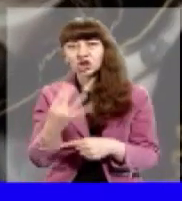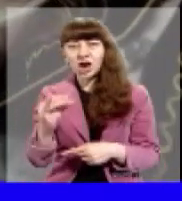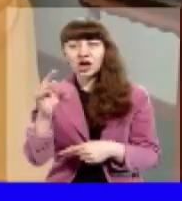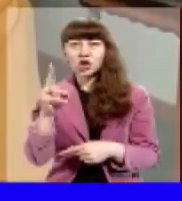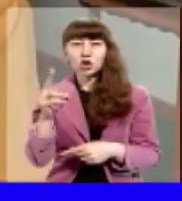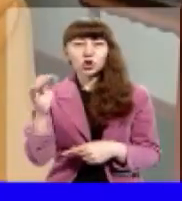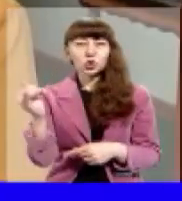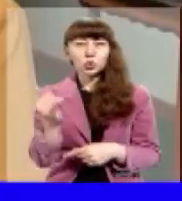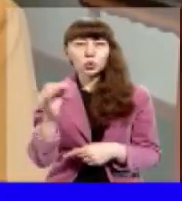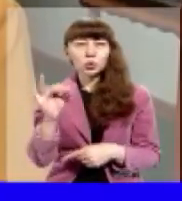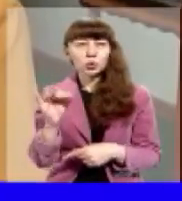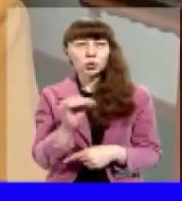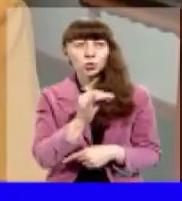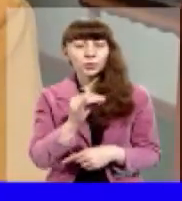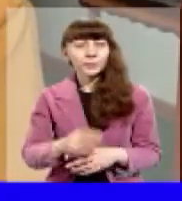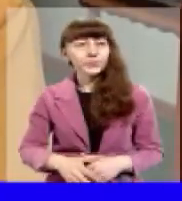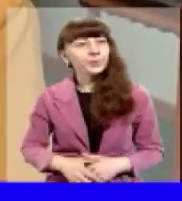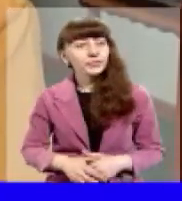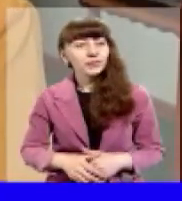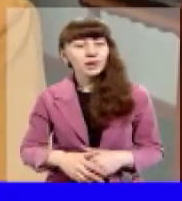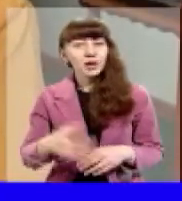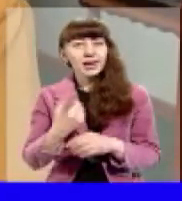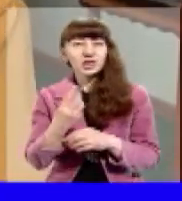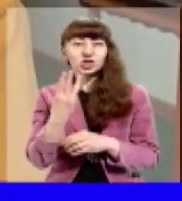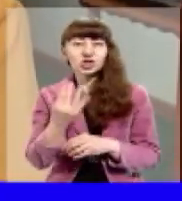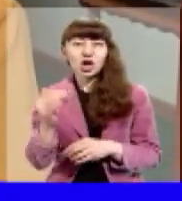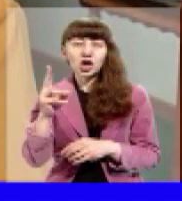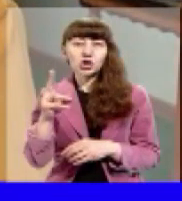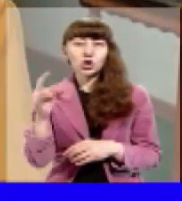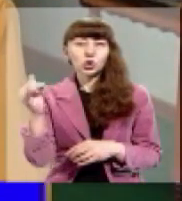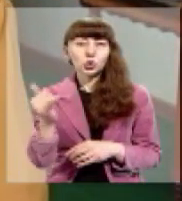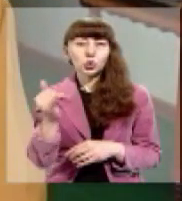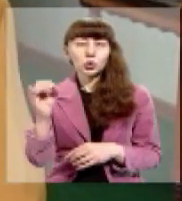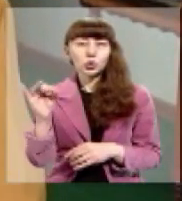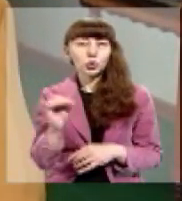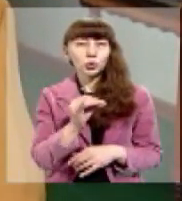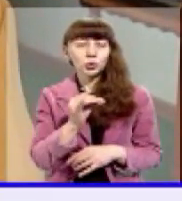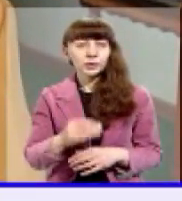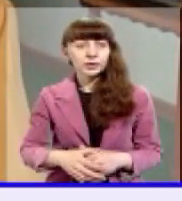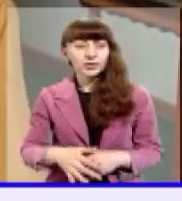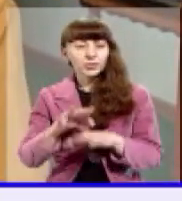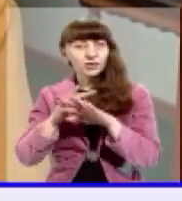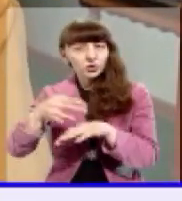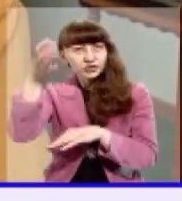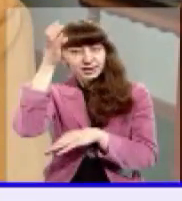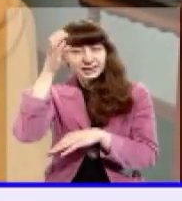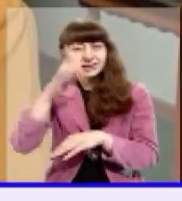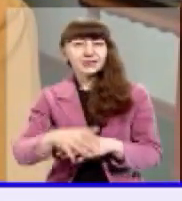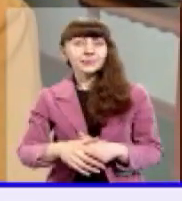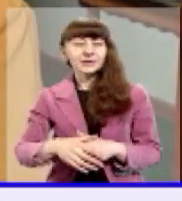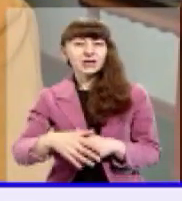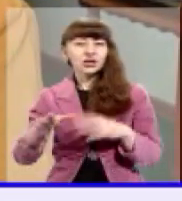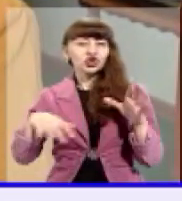участников встречи. Мы будем показывать обряд Шайхую. Кроме этого, мы будем проводить психологический тренинг